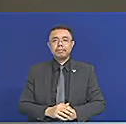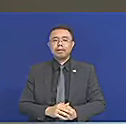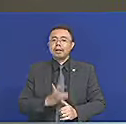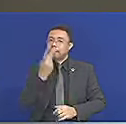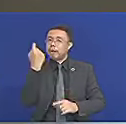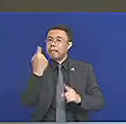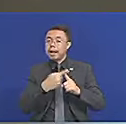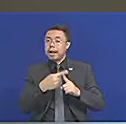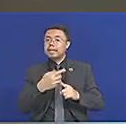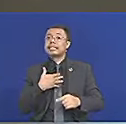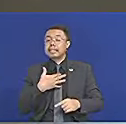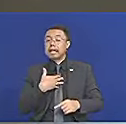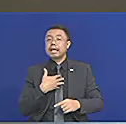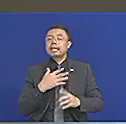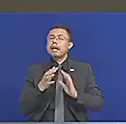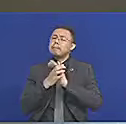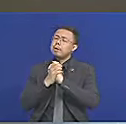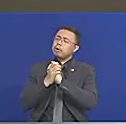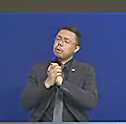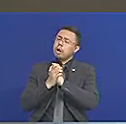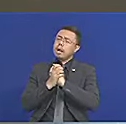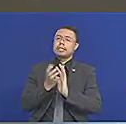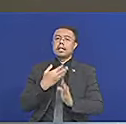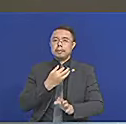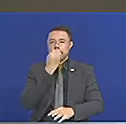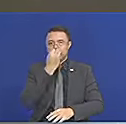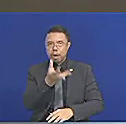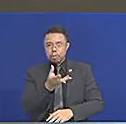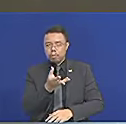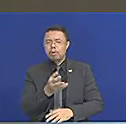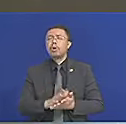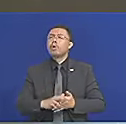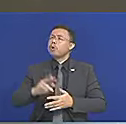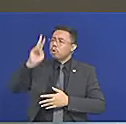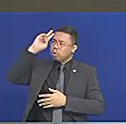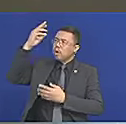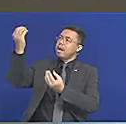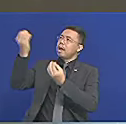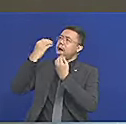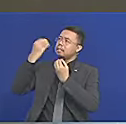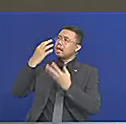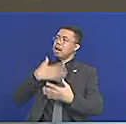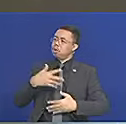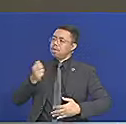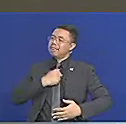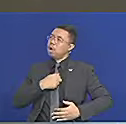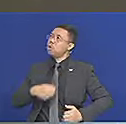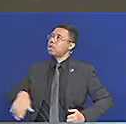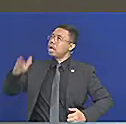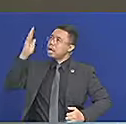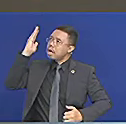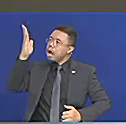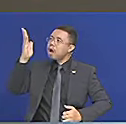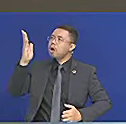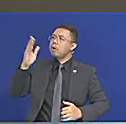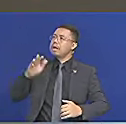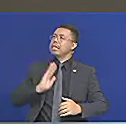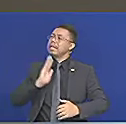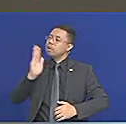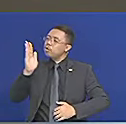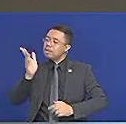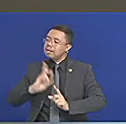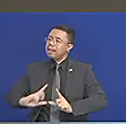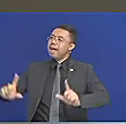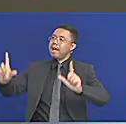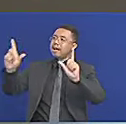Beberapa kali saya berdoa dan berkata, Tuhan, ajar aku takut akan Engkau secara patut.